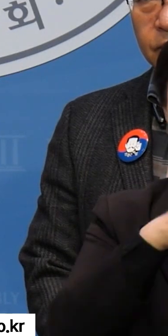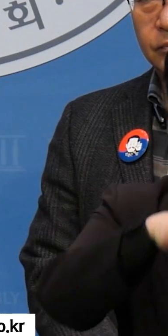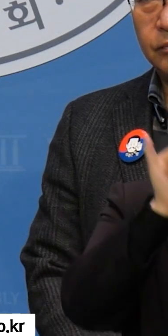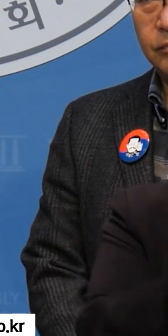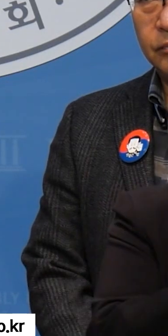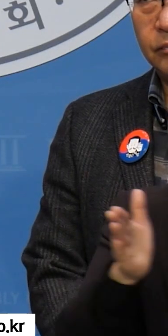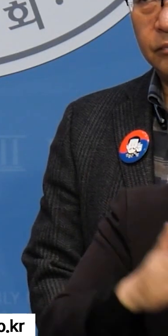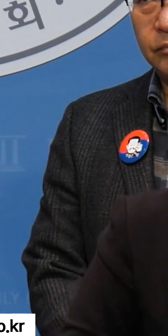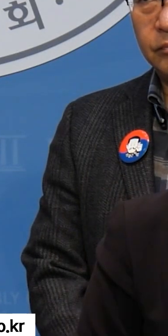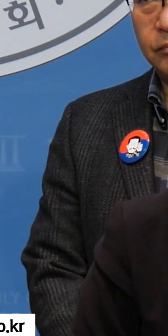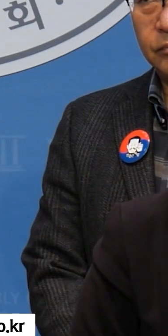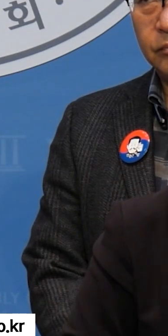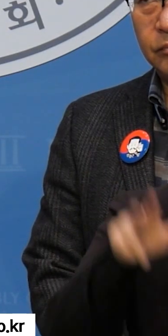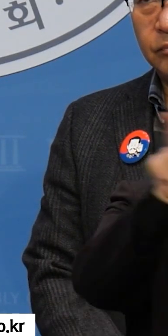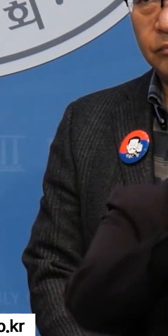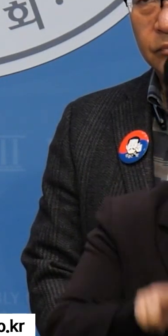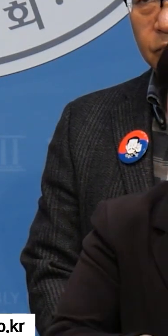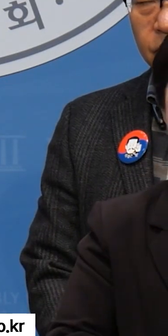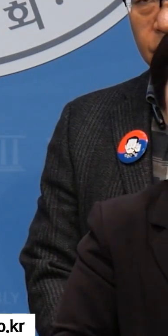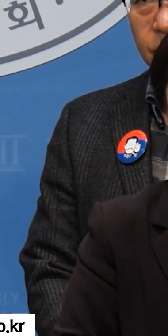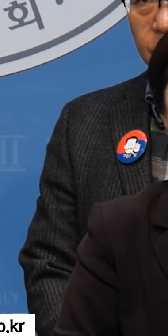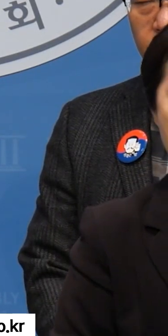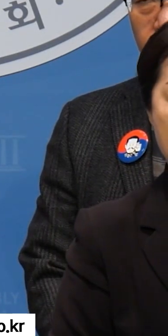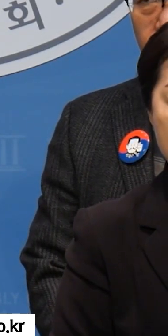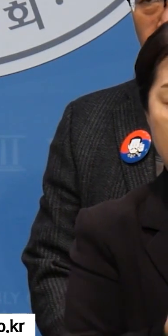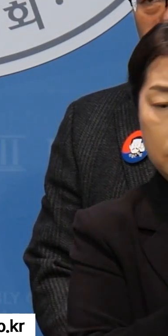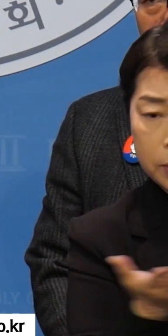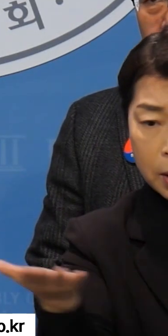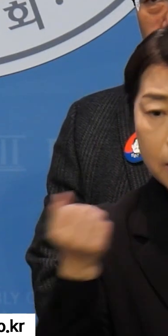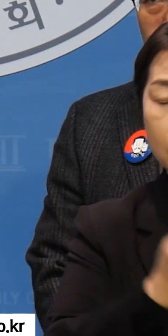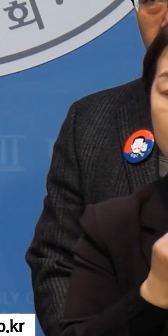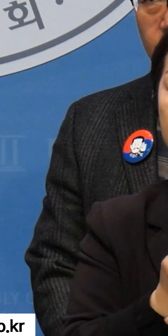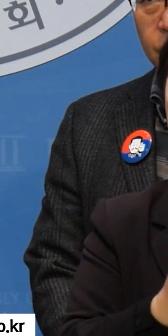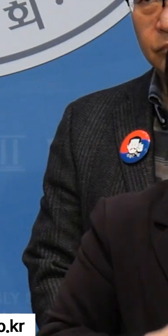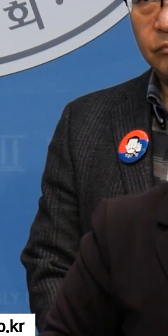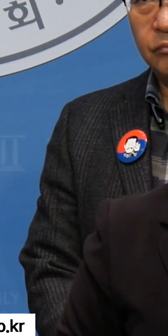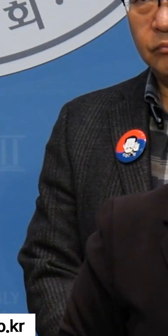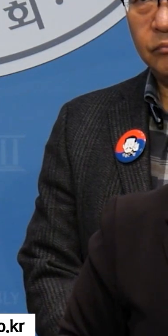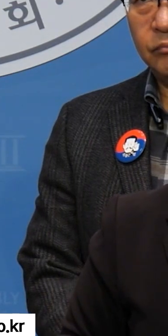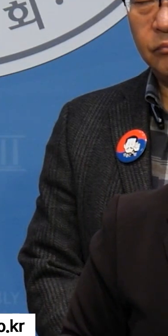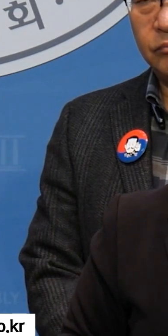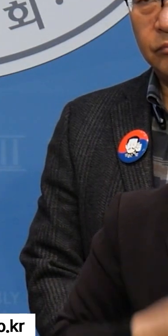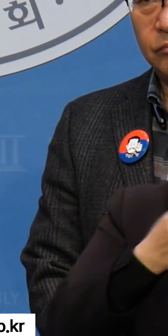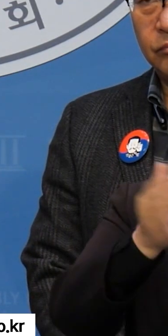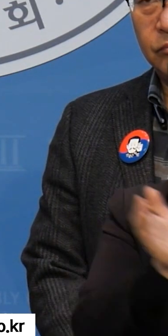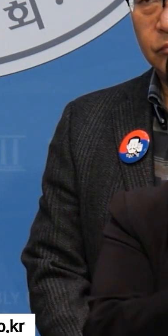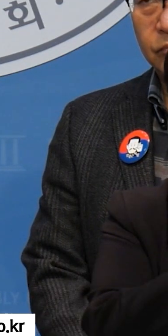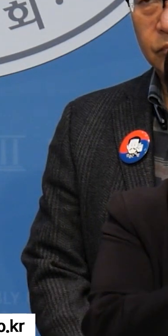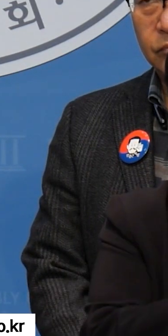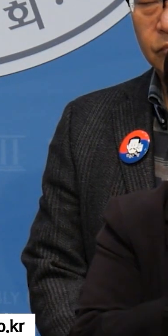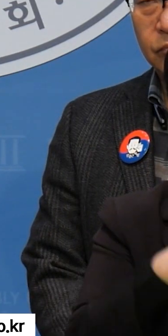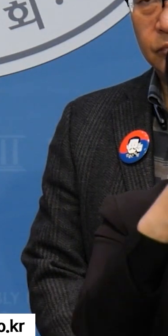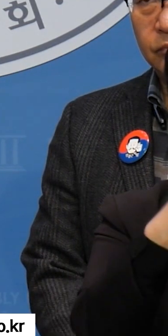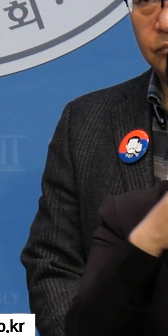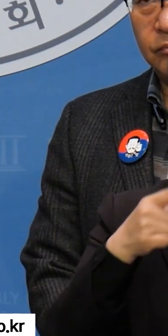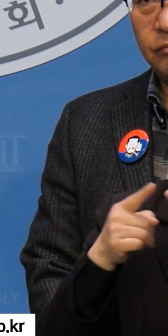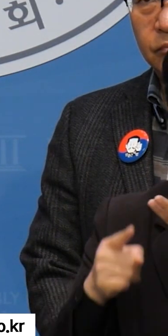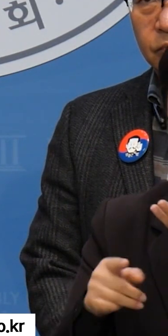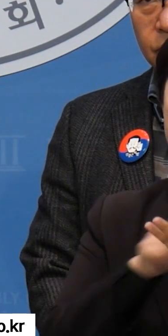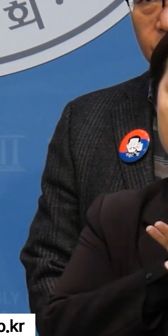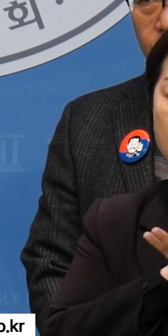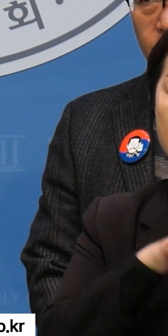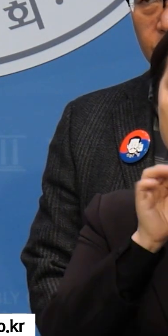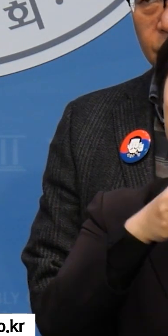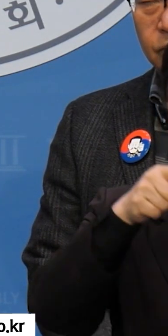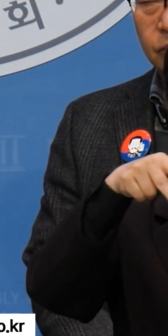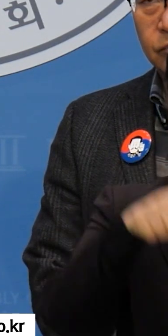서울이 먼저 움직이겠습니다. 전국으로 뻗어갈 수 있도록 서울이 앞장서겠습니다. 민주당에서 세 분의 의원이